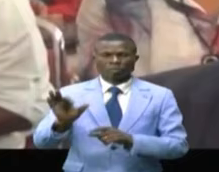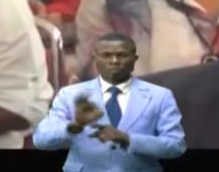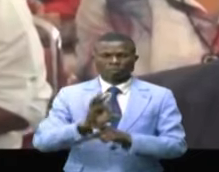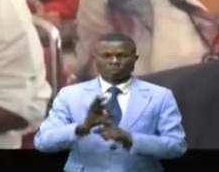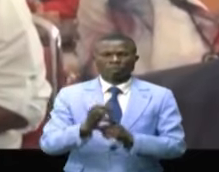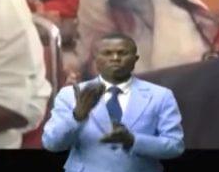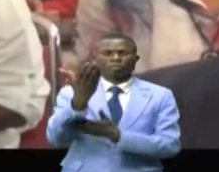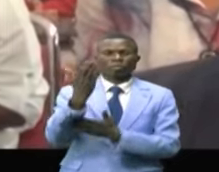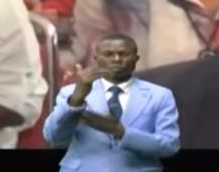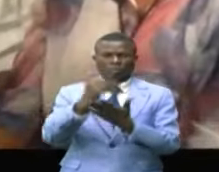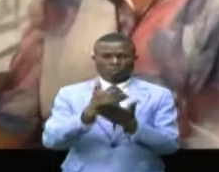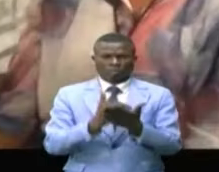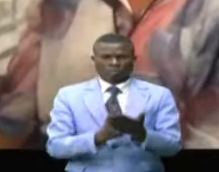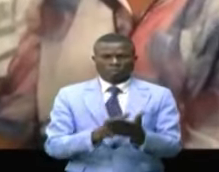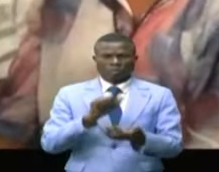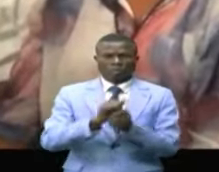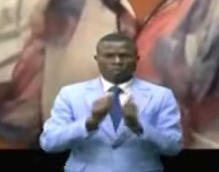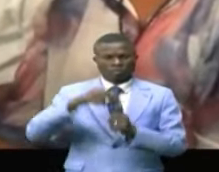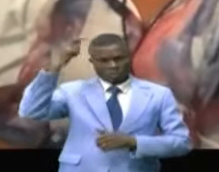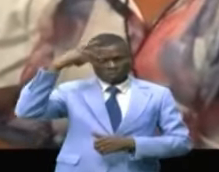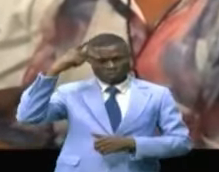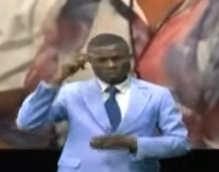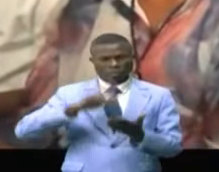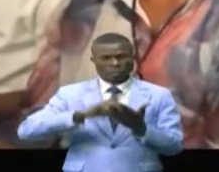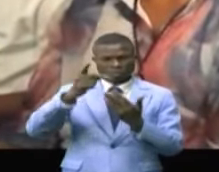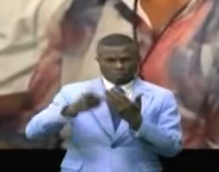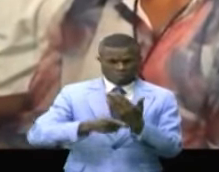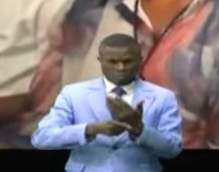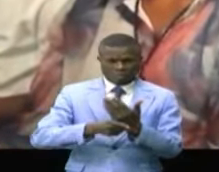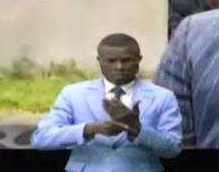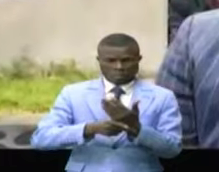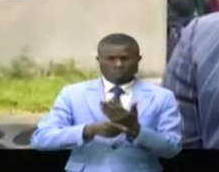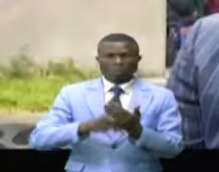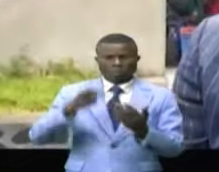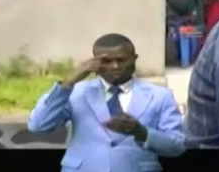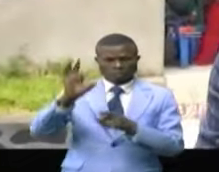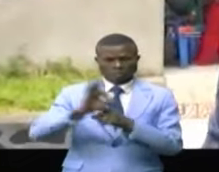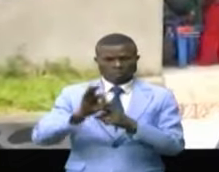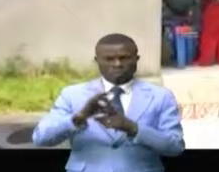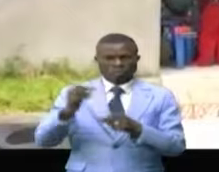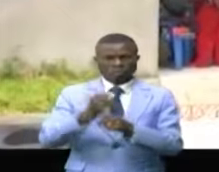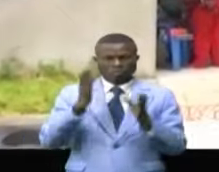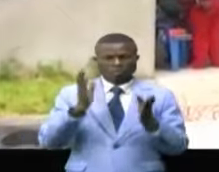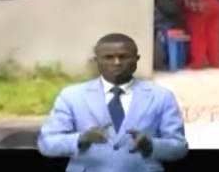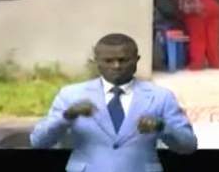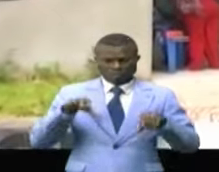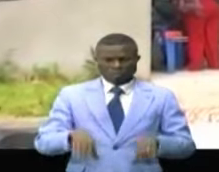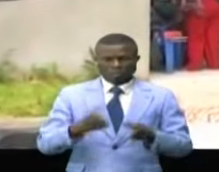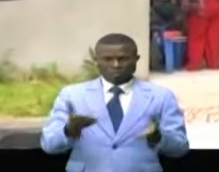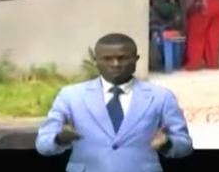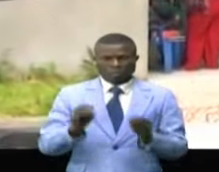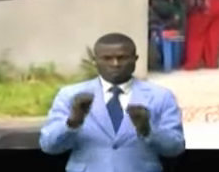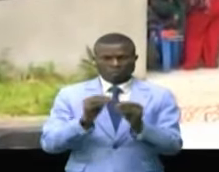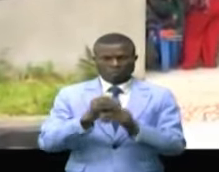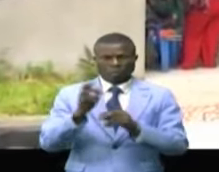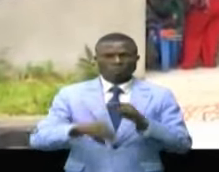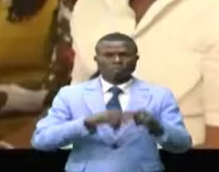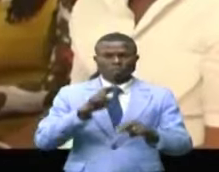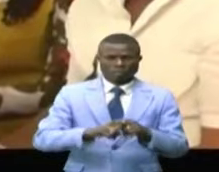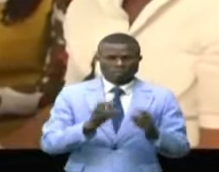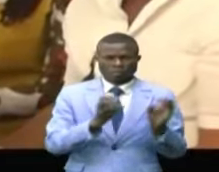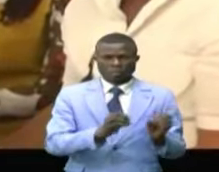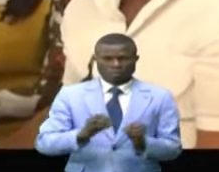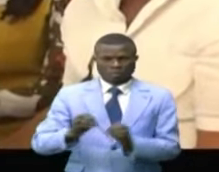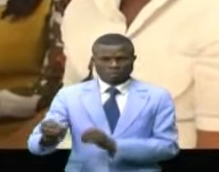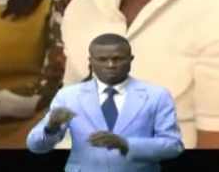des recommandations sur les politiques et programmes adaptés à la formation technique et professionnelle en RDC. Cette réunion nationale,